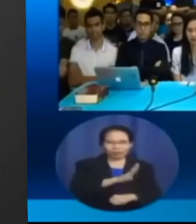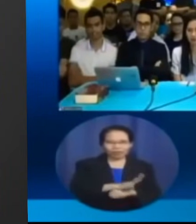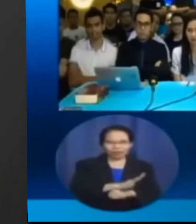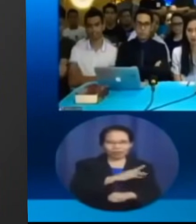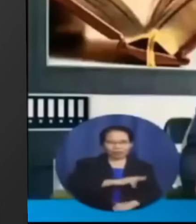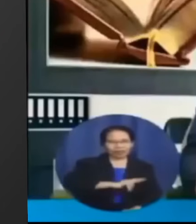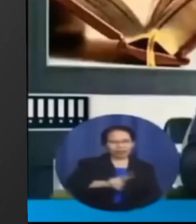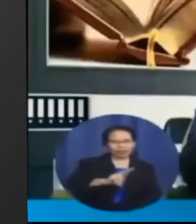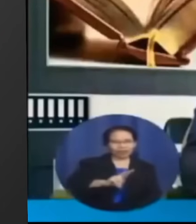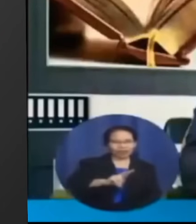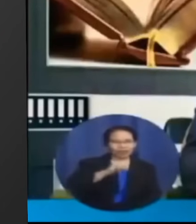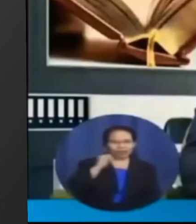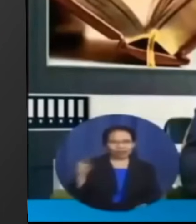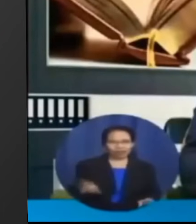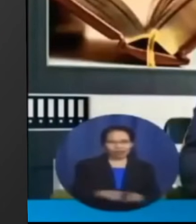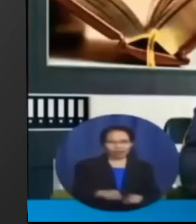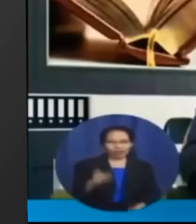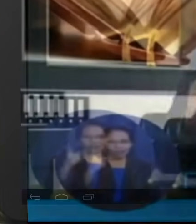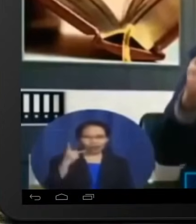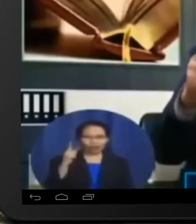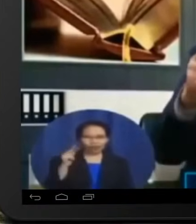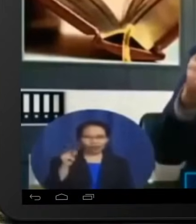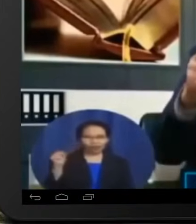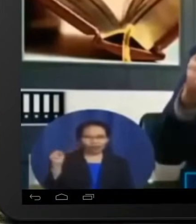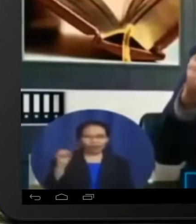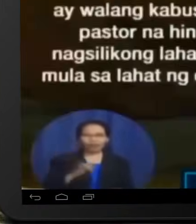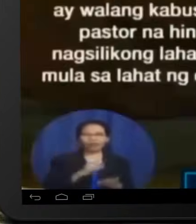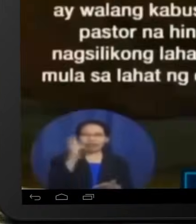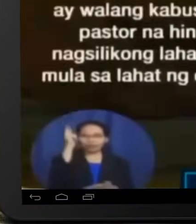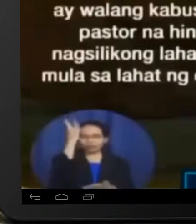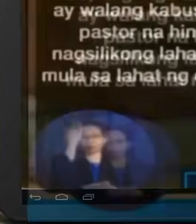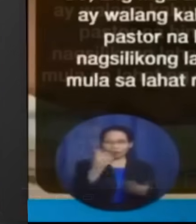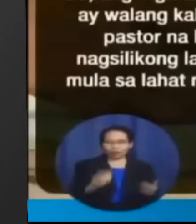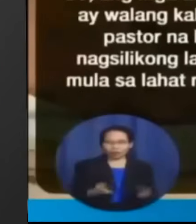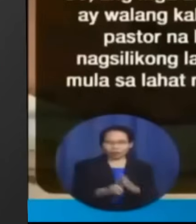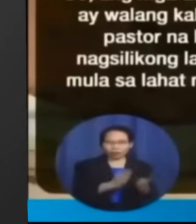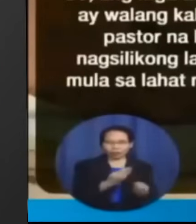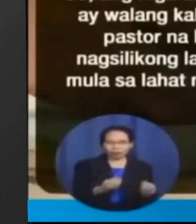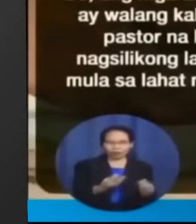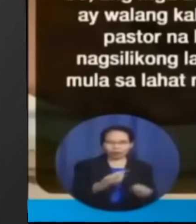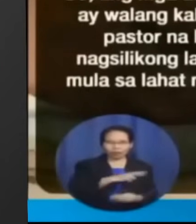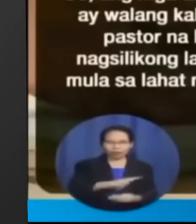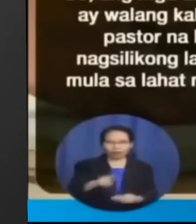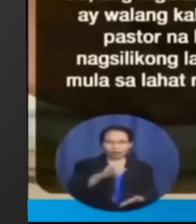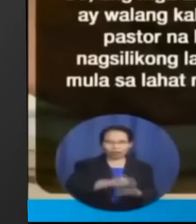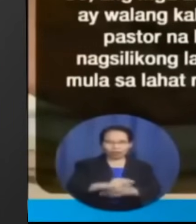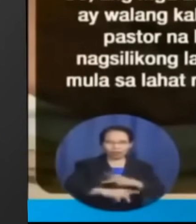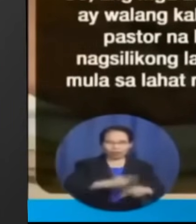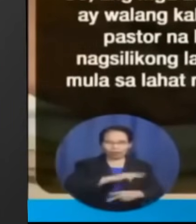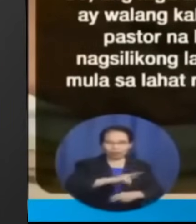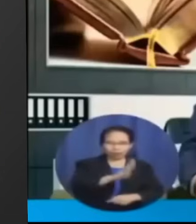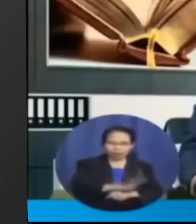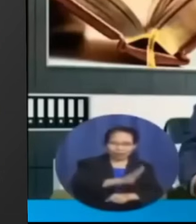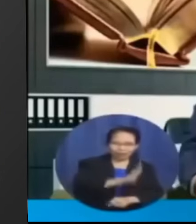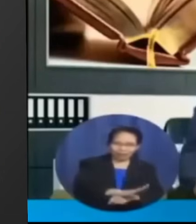ang relihiyon, kapatid na prinses. Yan ang dahilan, ba't dumami relihiyon ngayon? Yung mga relihiyon ngayon,